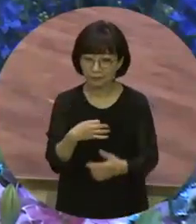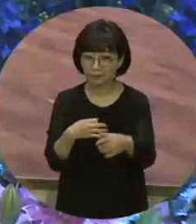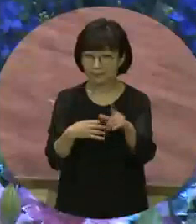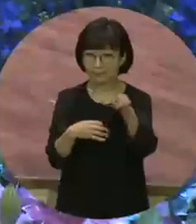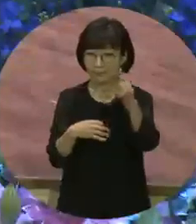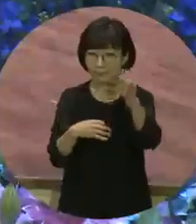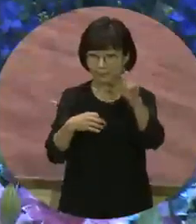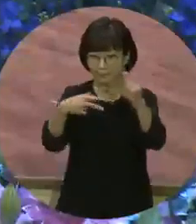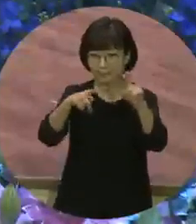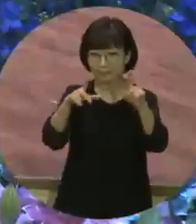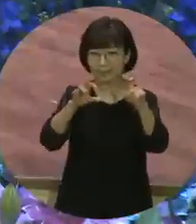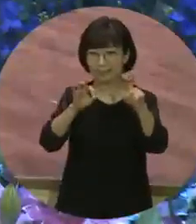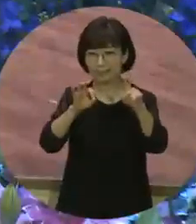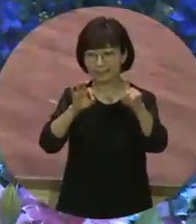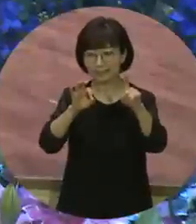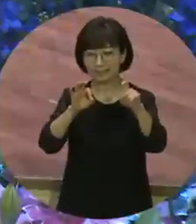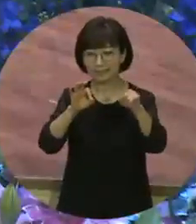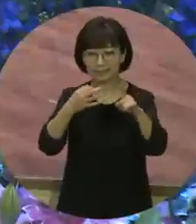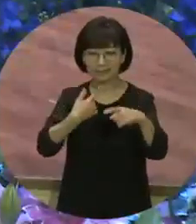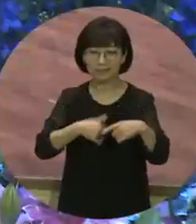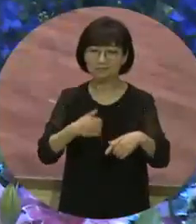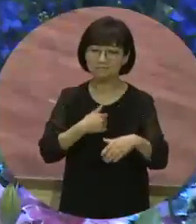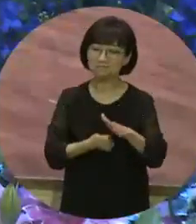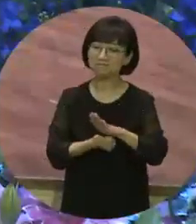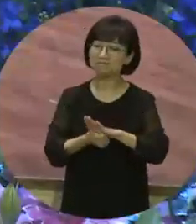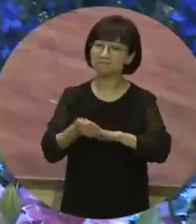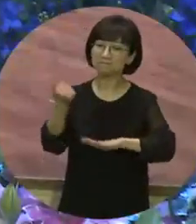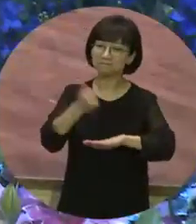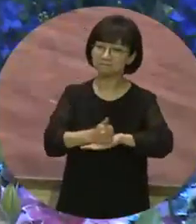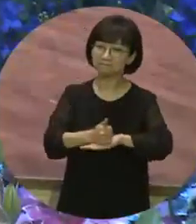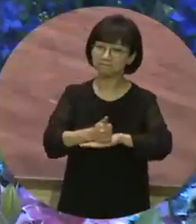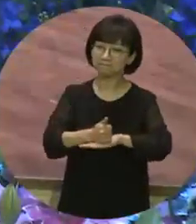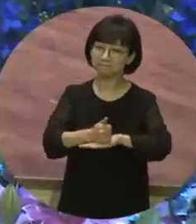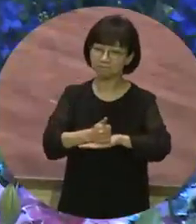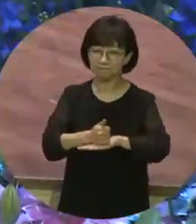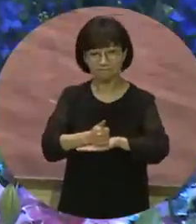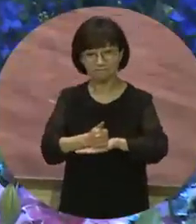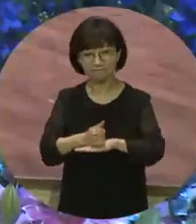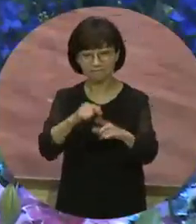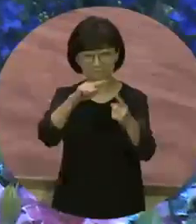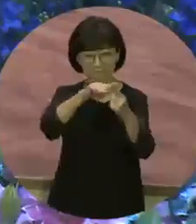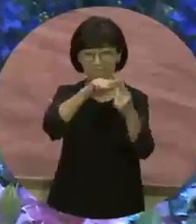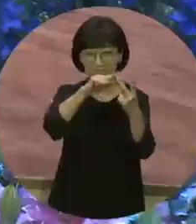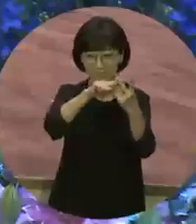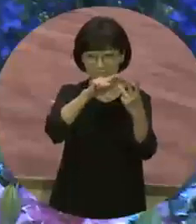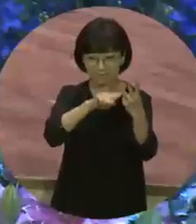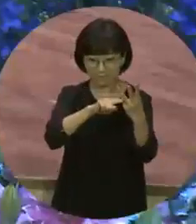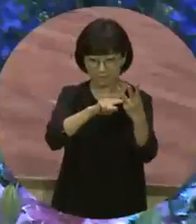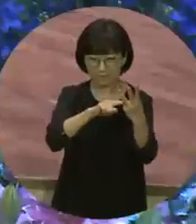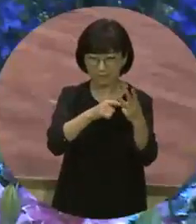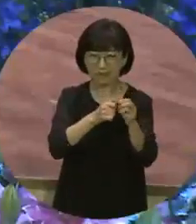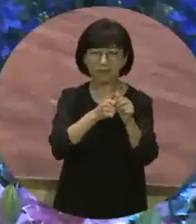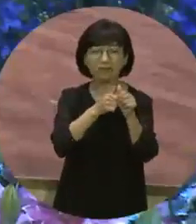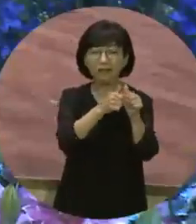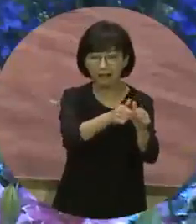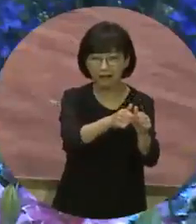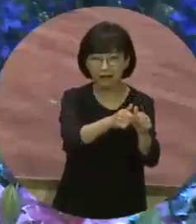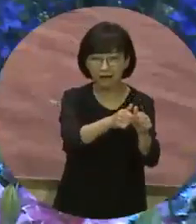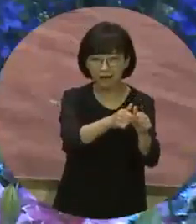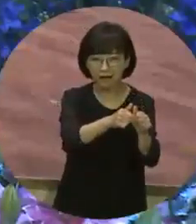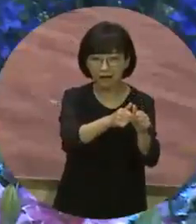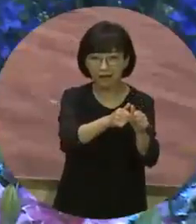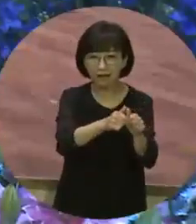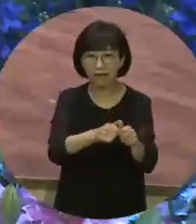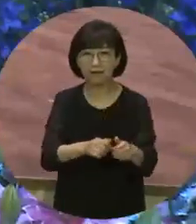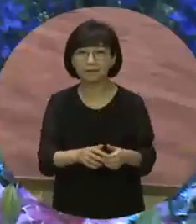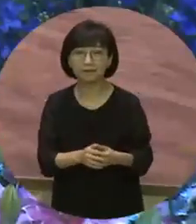언제나 창세기 11장에 내 성공중심. 자, 여기에 사로잡혀 삶을 살면 되는 것